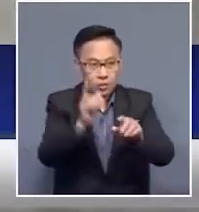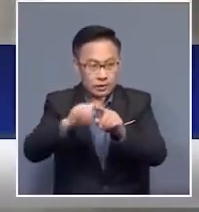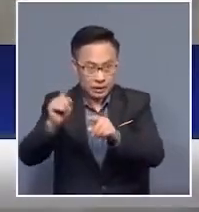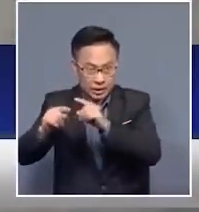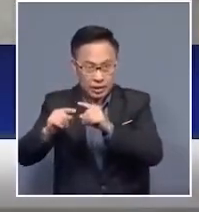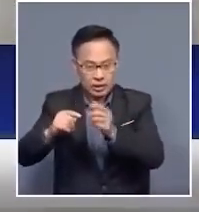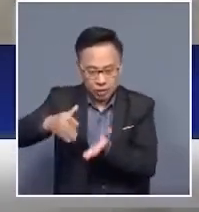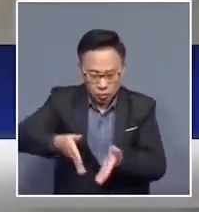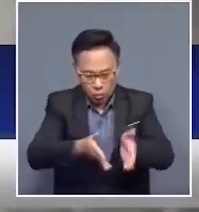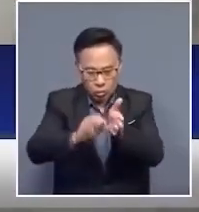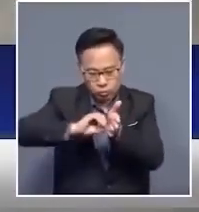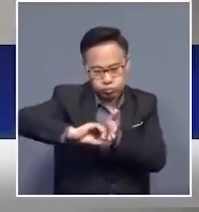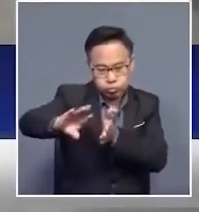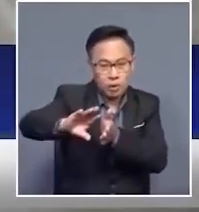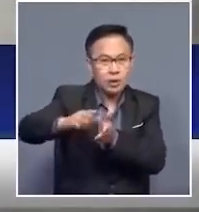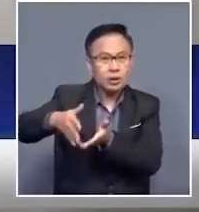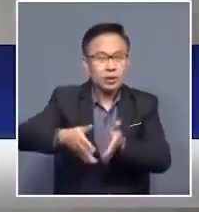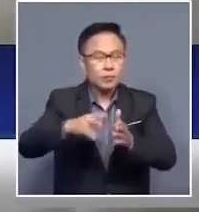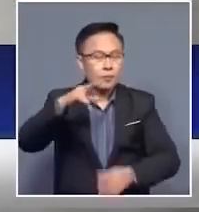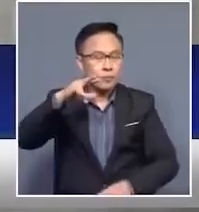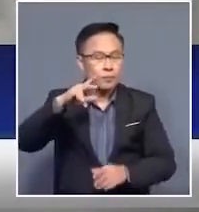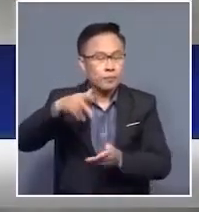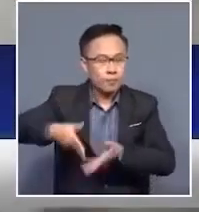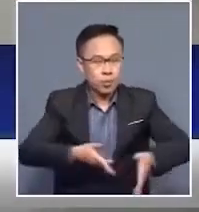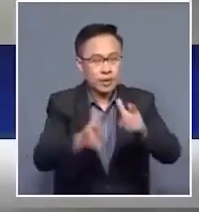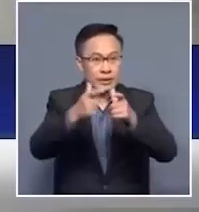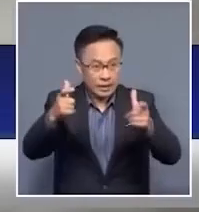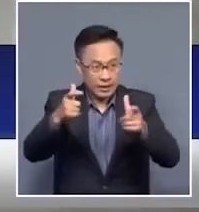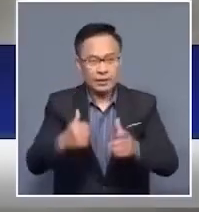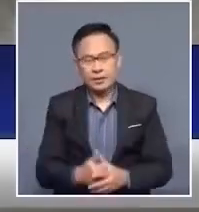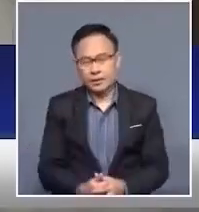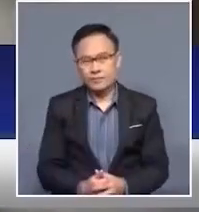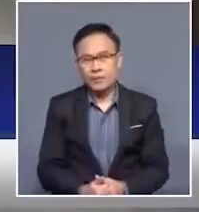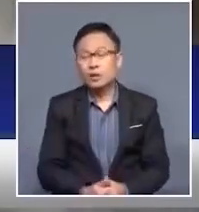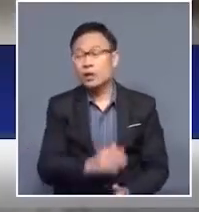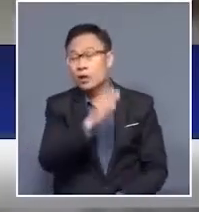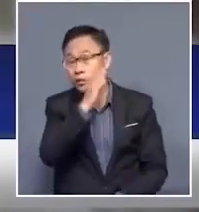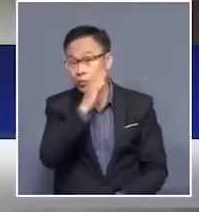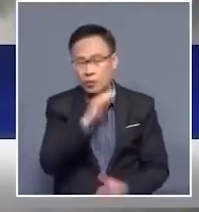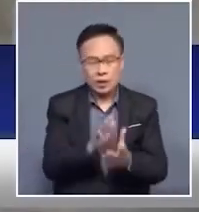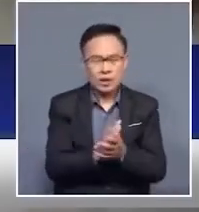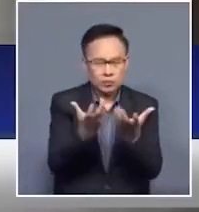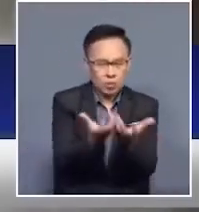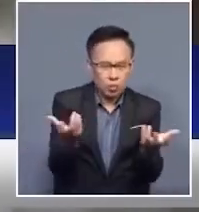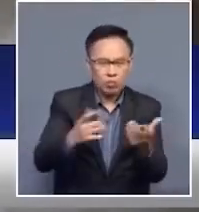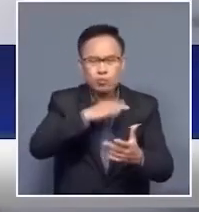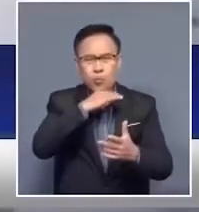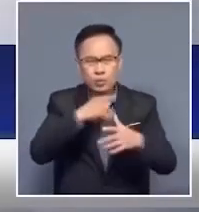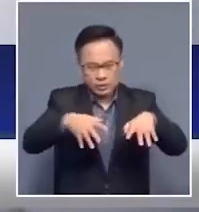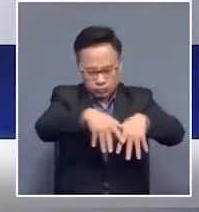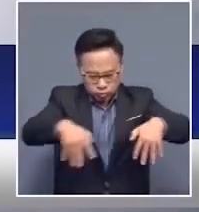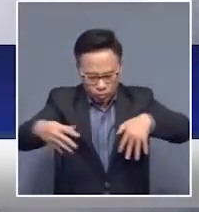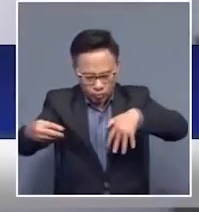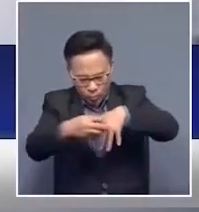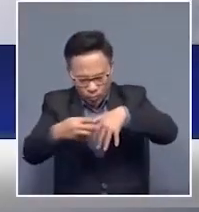ก็ส่งน้ำเนี่ยไปที่แม่น้ำนะครับเพราะฉะนั้นถ้าเกิดในกรณีการระบายน้ำมีสิ่งกีดขวางอาจจะเป็นตะแกรงรับน้ำ